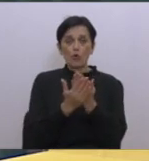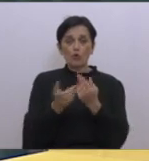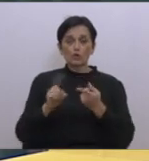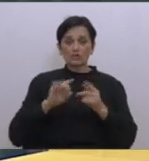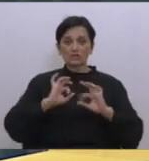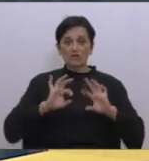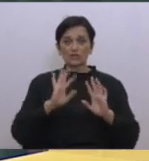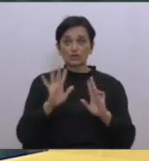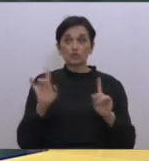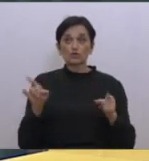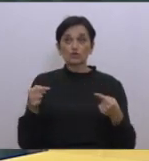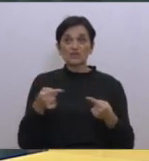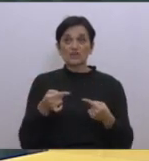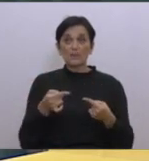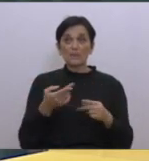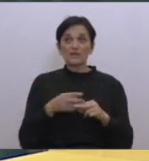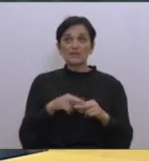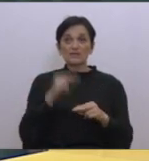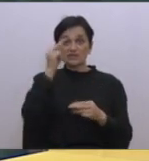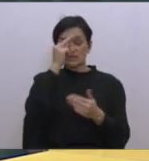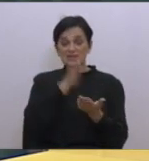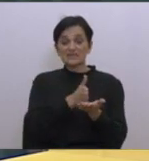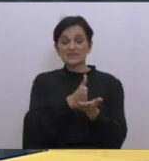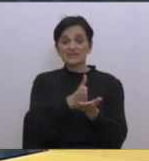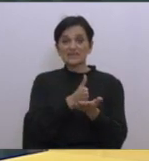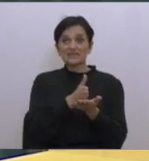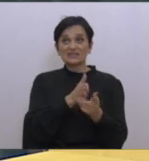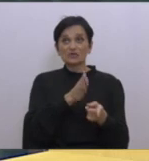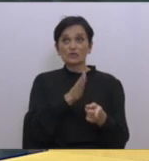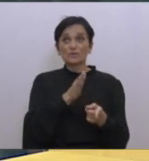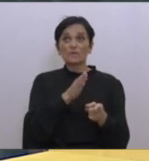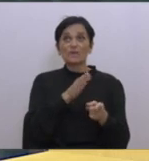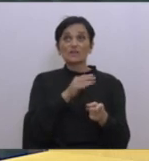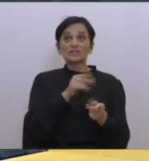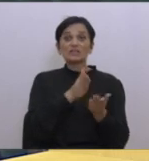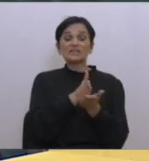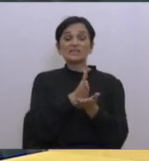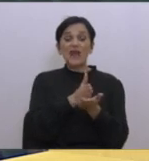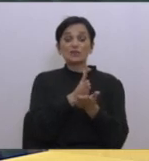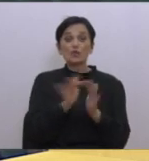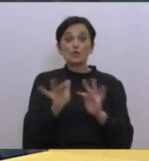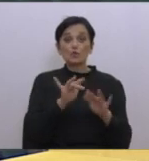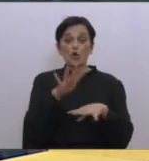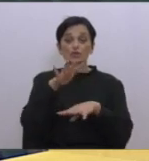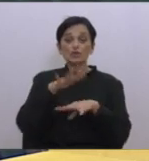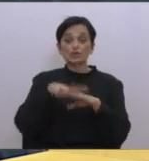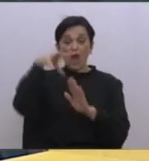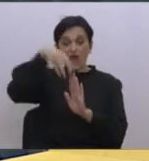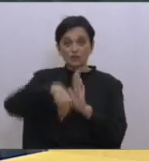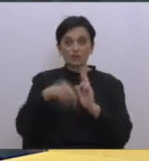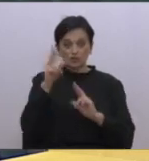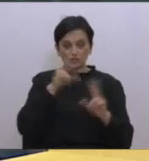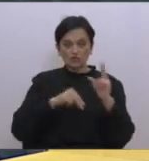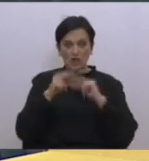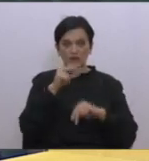და შესაბამისად ის სტაჟი, რომელიც უბრალოდ ის სტაჟირების პროცესი, რომელიც სტაჟში ჩაითვლება,